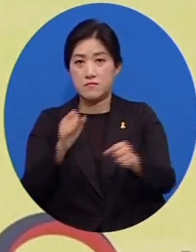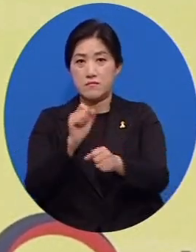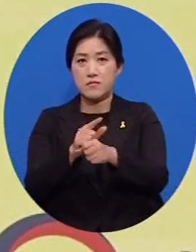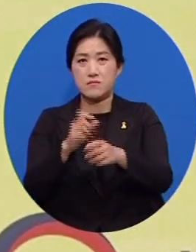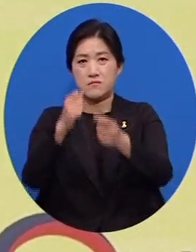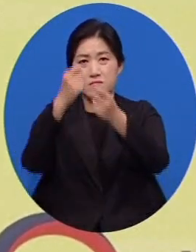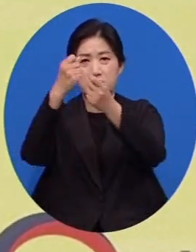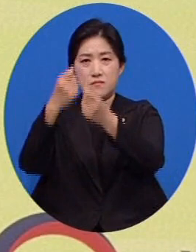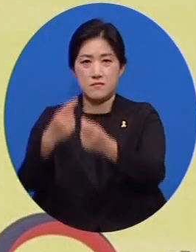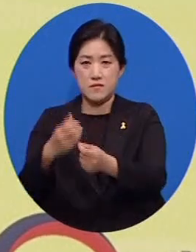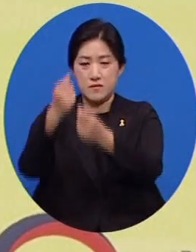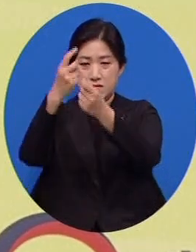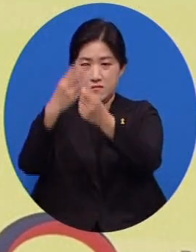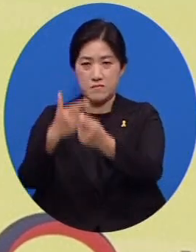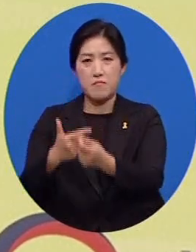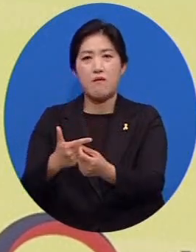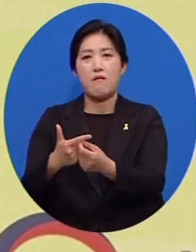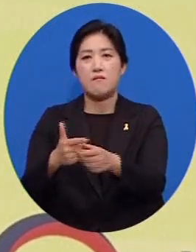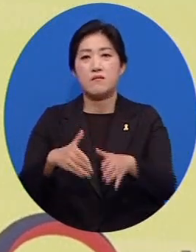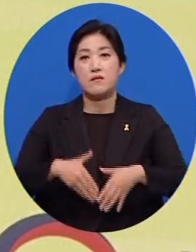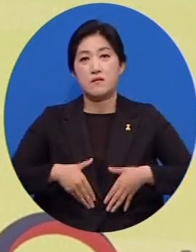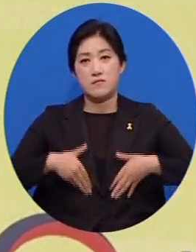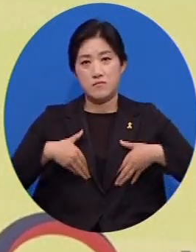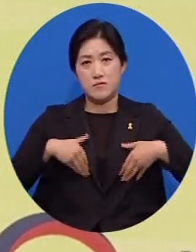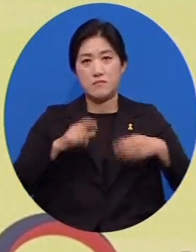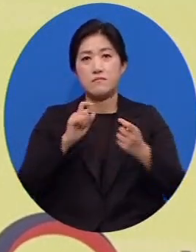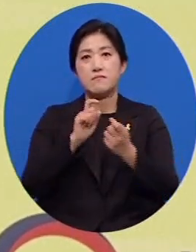여섯 번째 봄을 맞이하게 됐습니다.